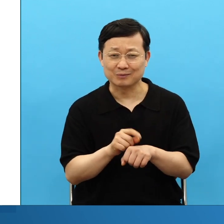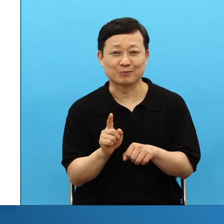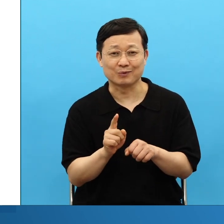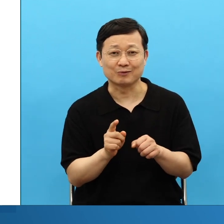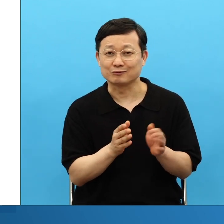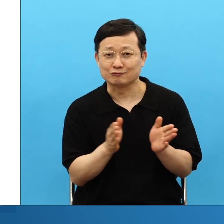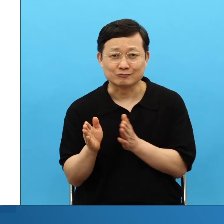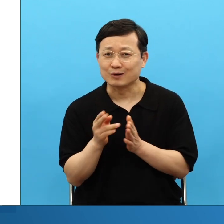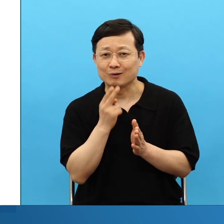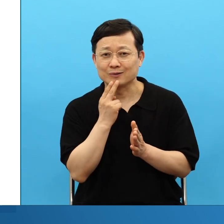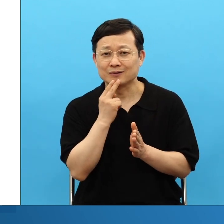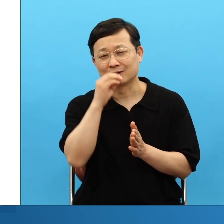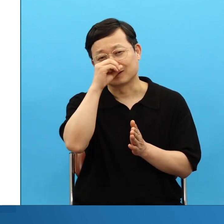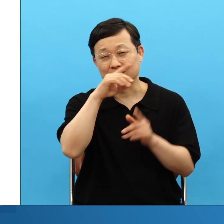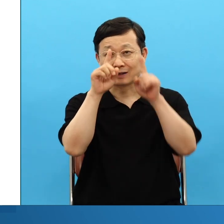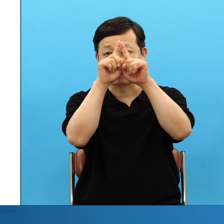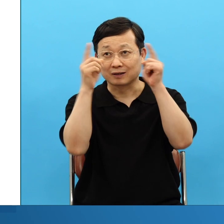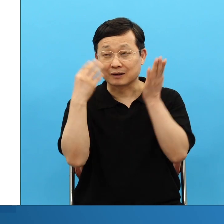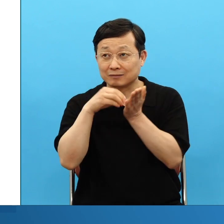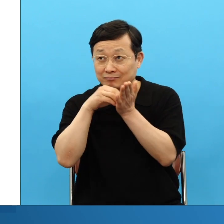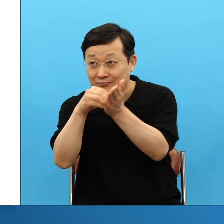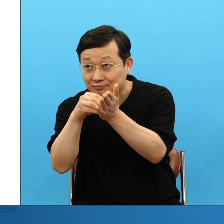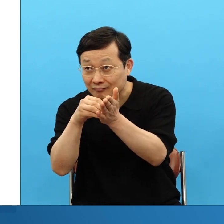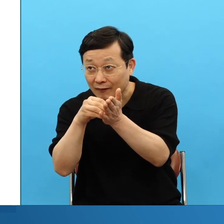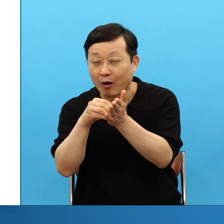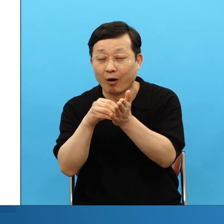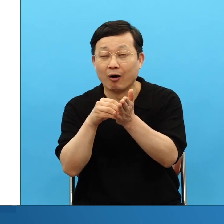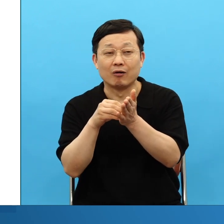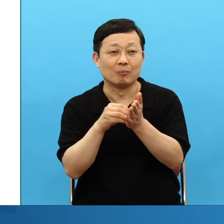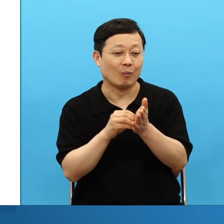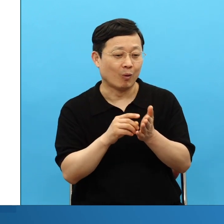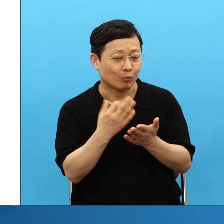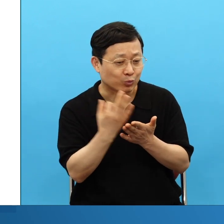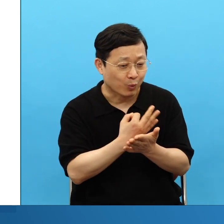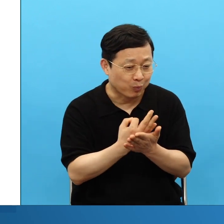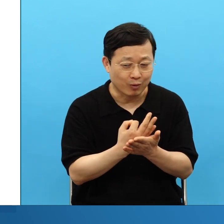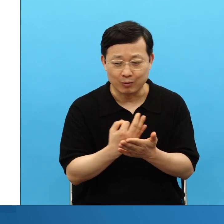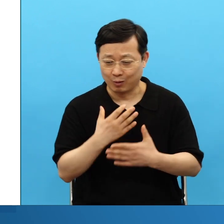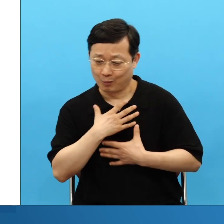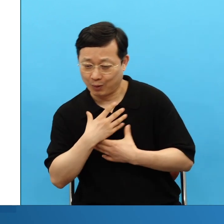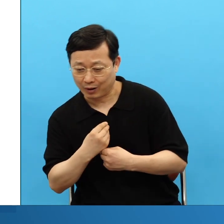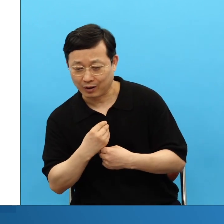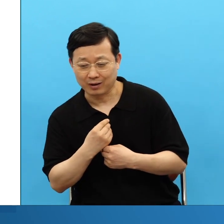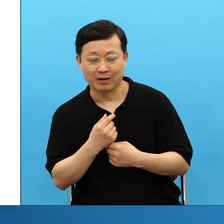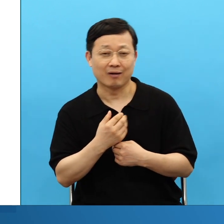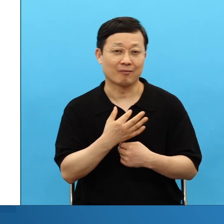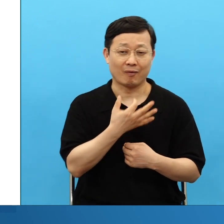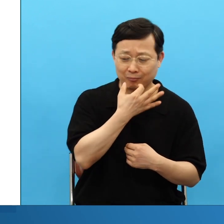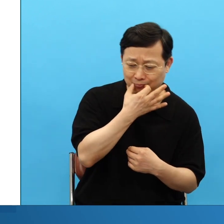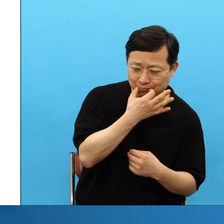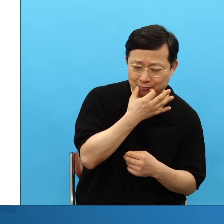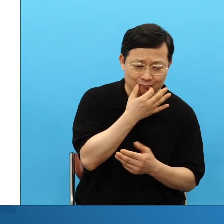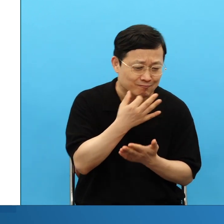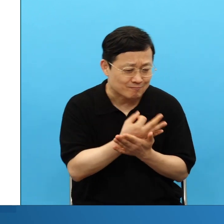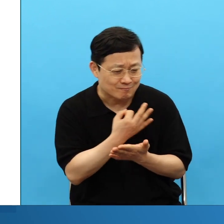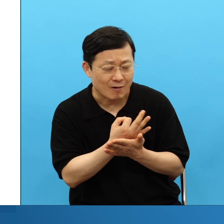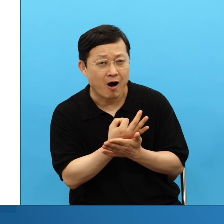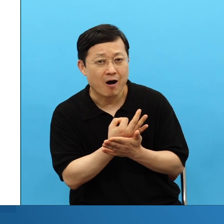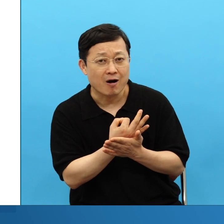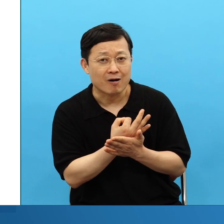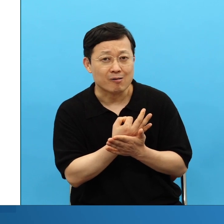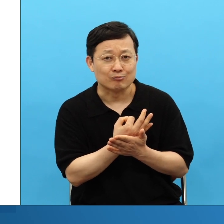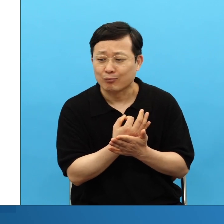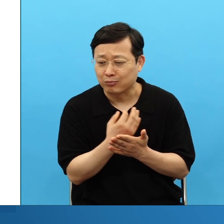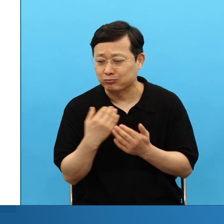가서 이제 대학을 나오면 밥을 잘 먹고 사느냐, 뭐 편하게 사느냐 그거지. 또 인턴십 해주는